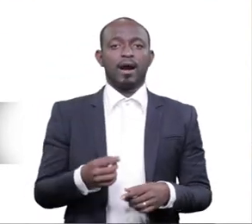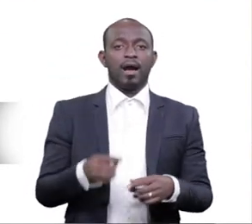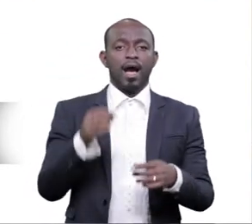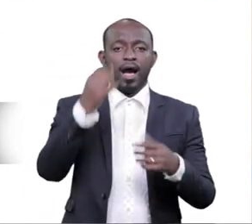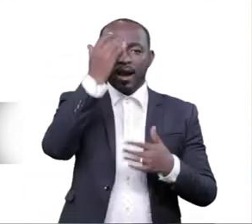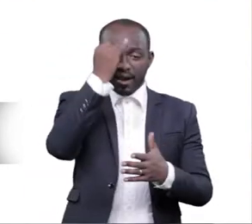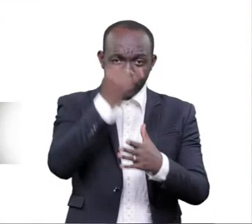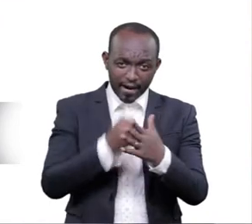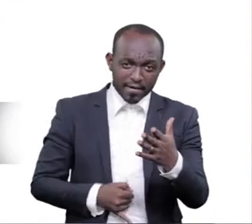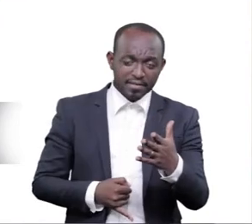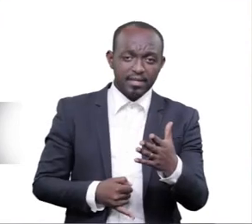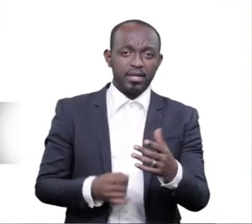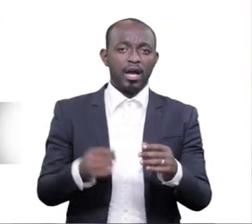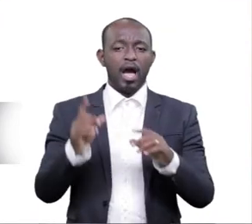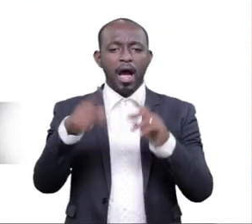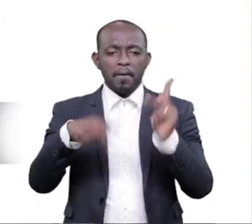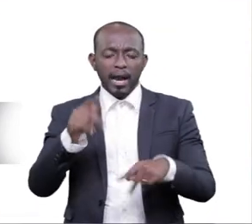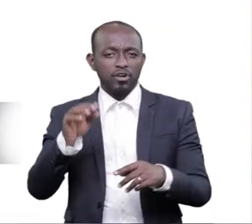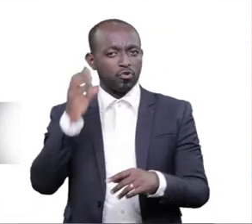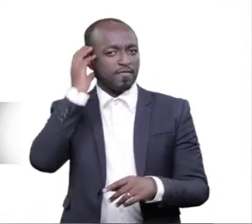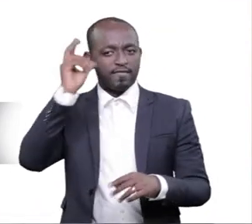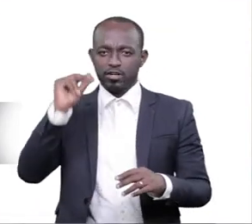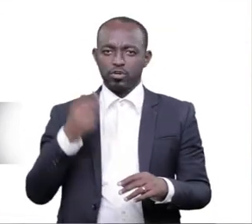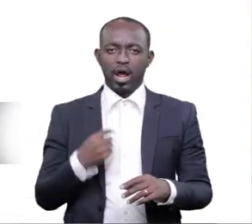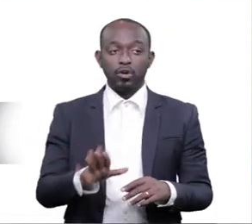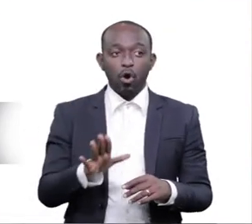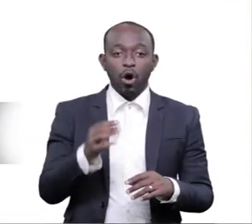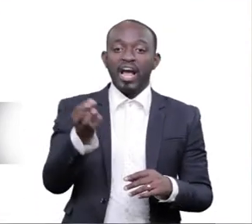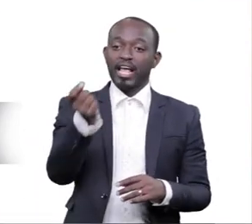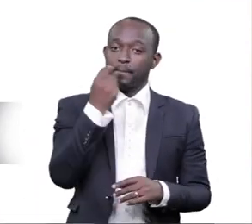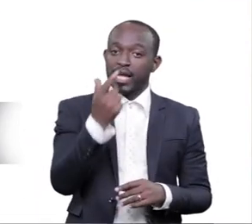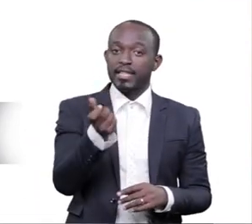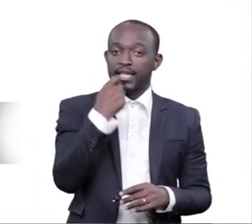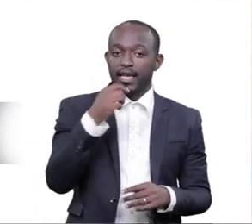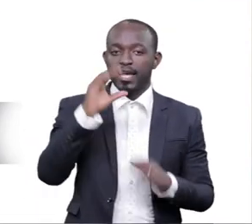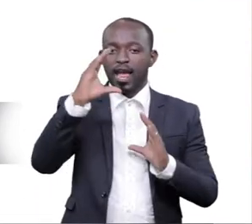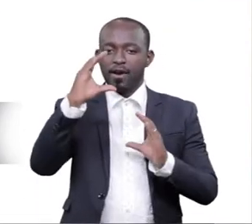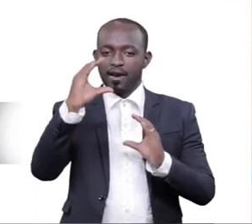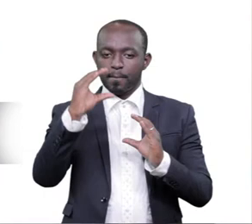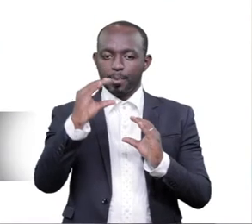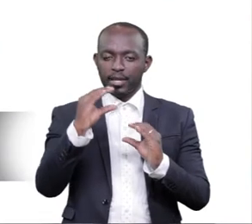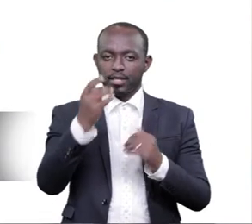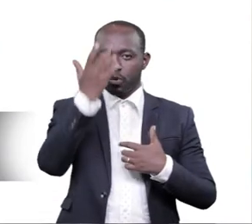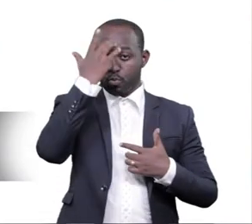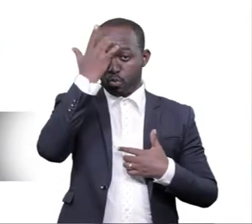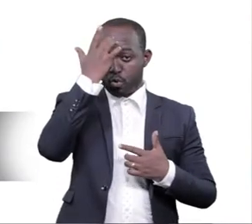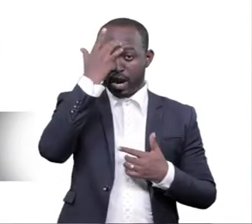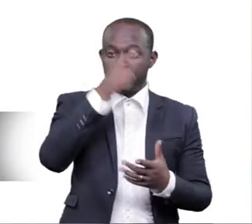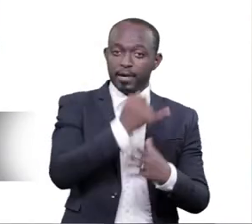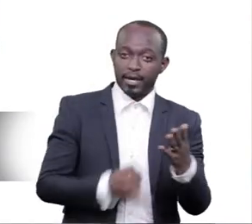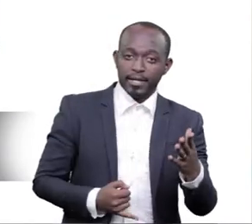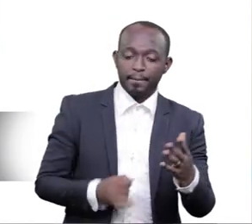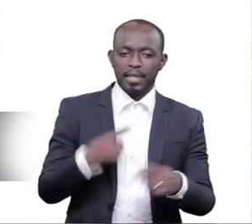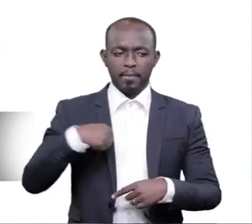mu mwaka wa 2004 rero aho imiti yari itangiye kugaragara igabanya ubukana bwa virus itera sida abantu bakajya